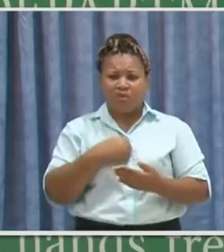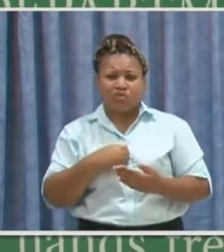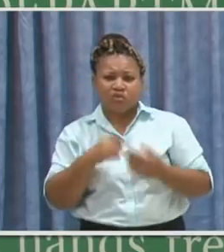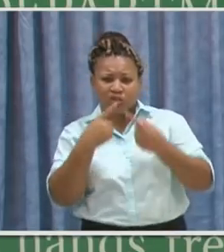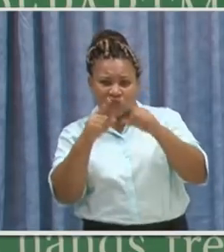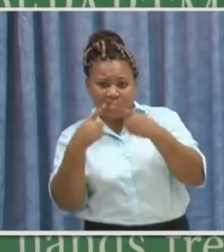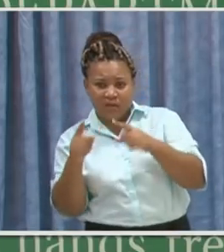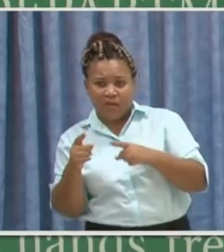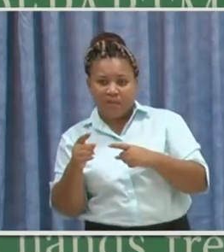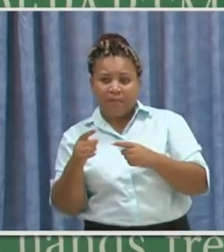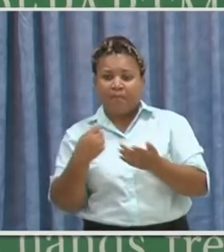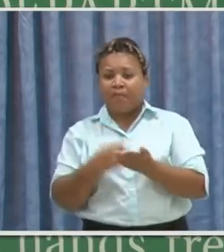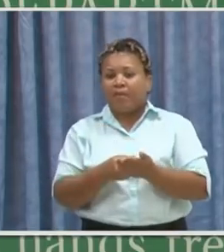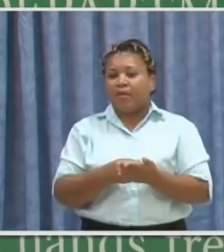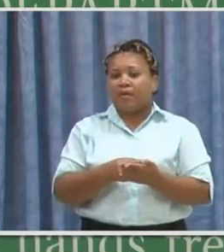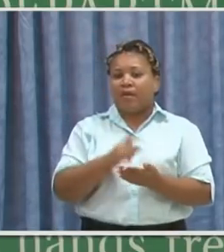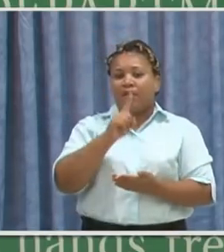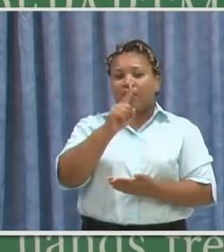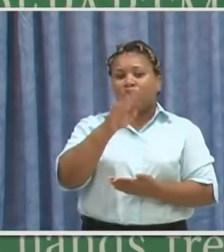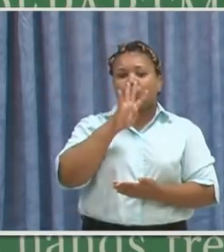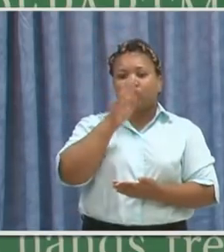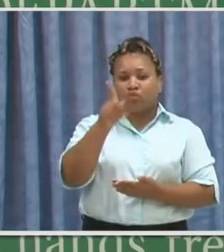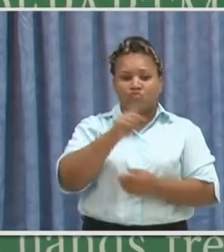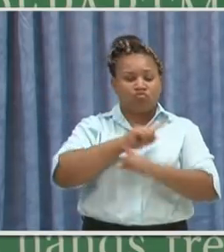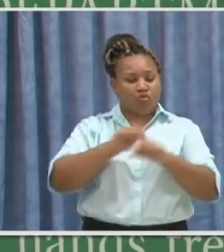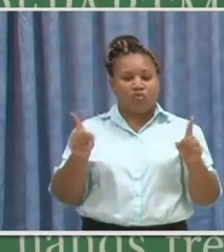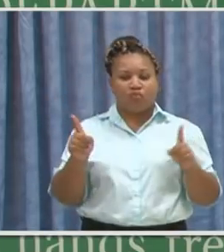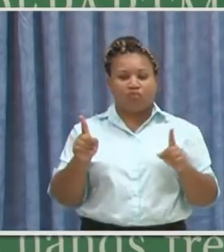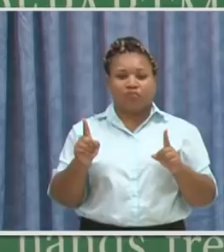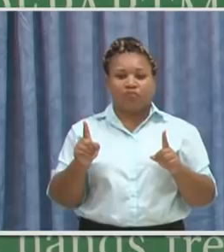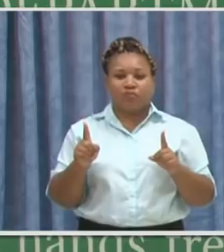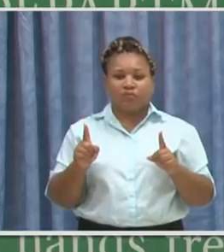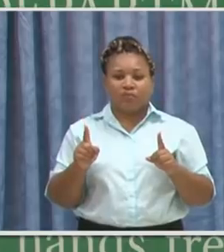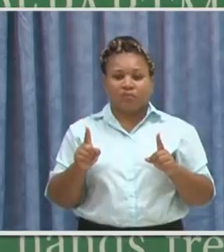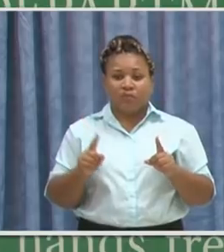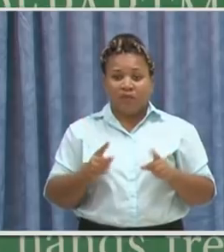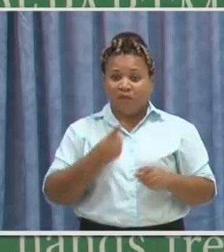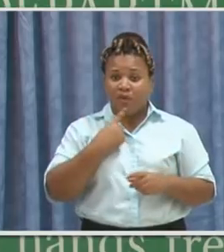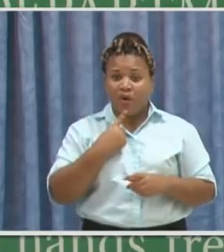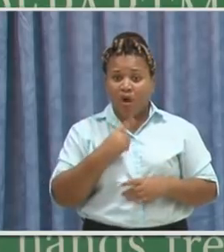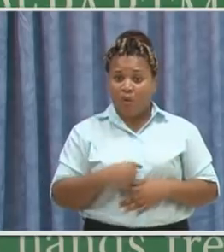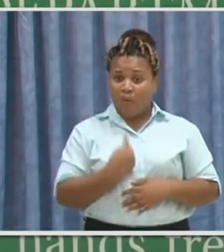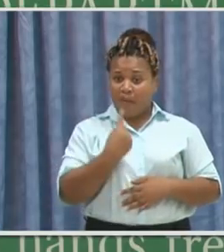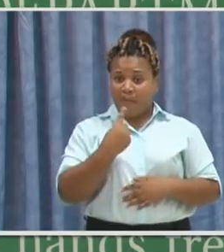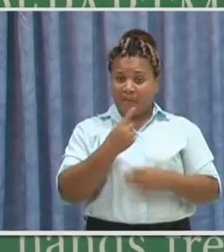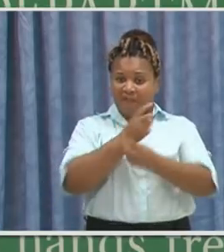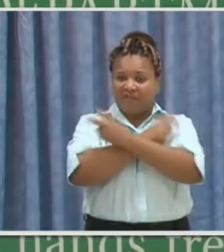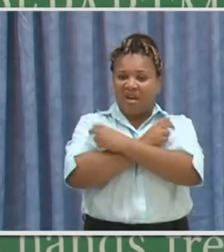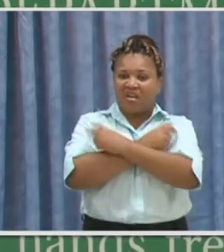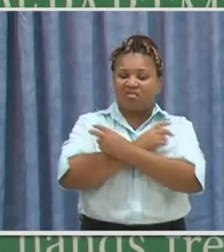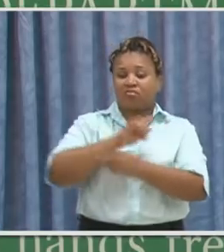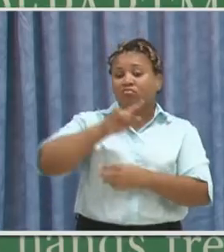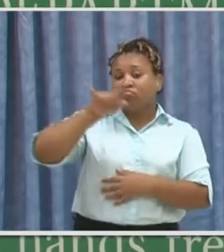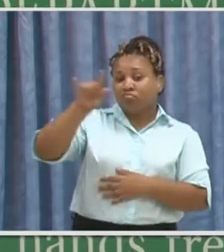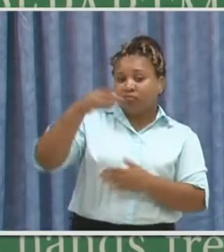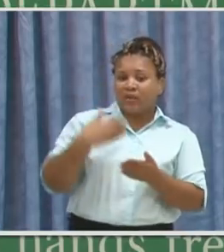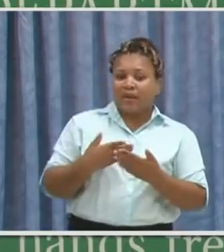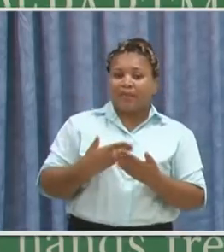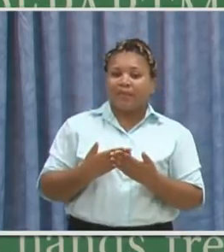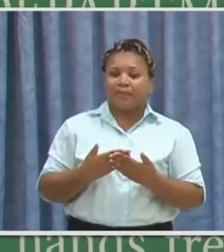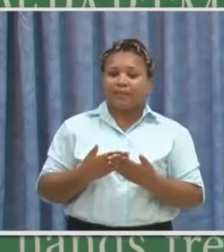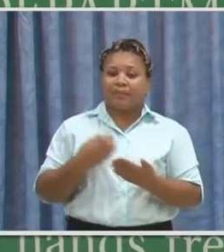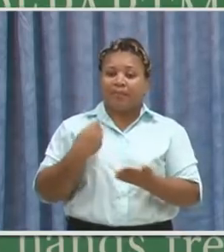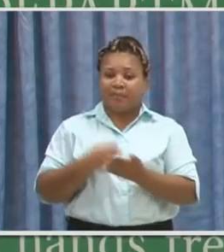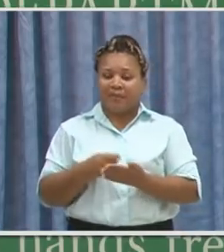Consultation par chef d'État qui nous met sa santé, ça a une base tous les jours. Il passe cela depuis